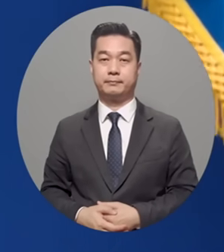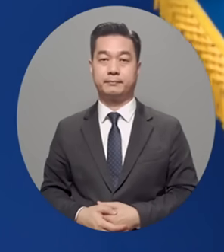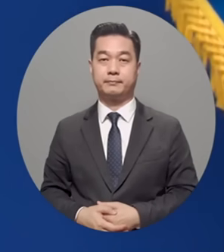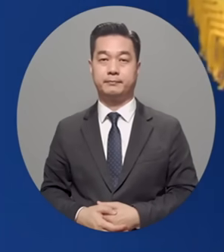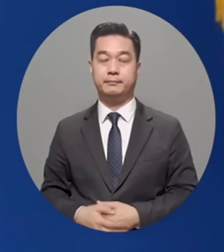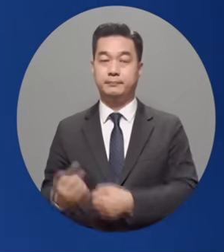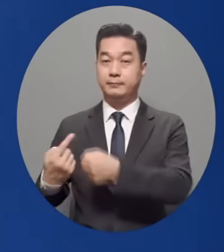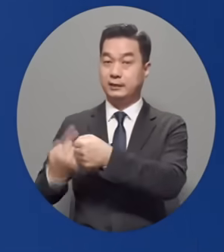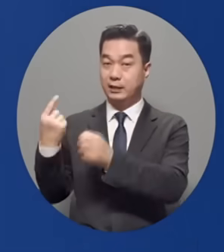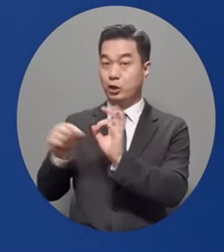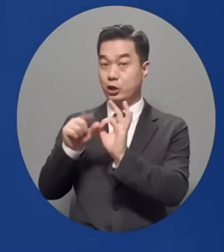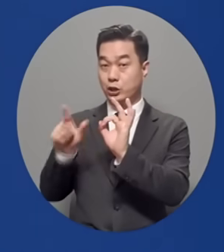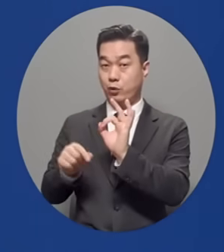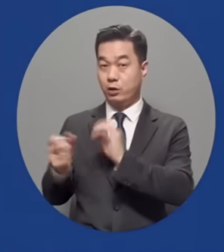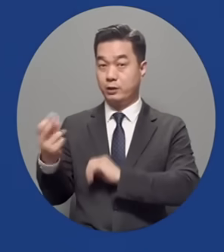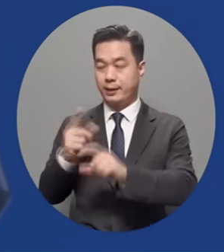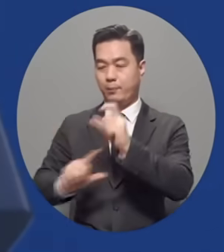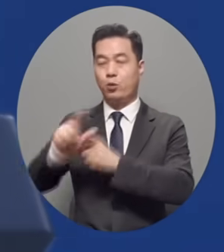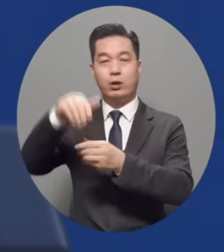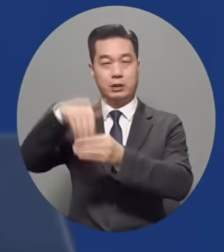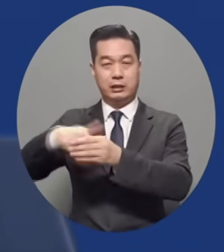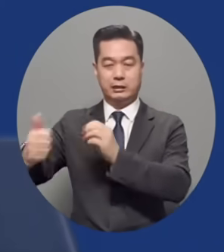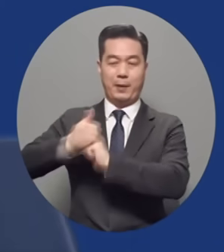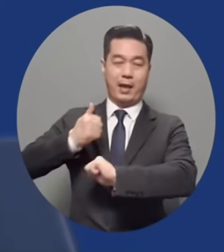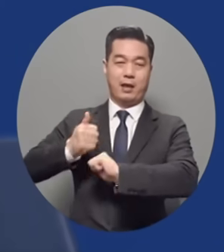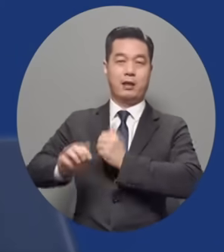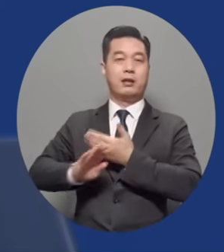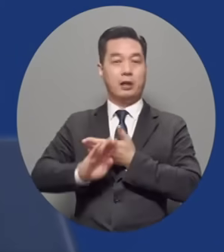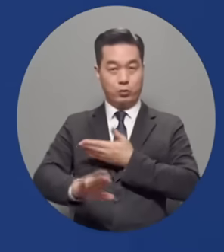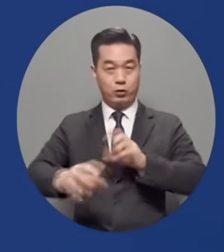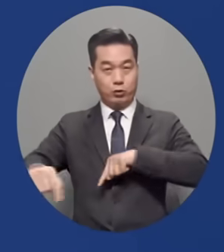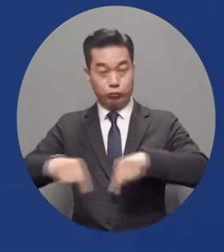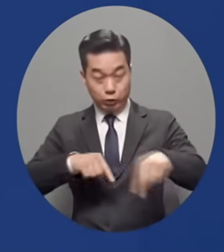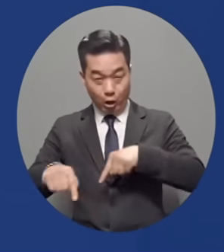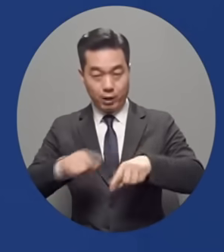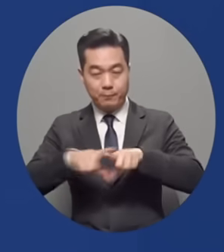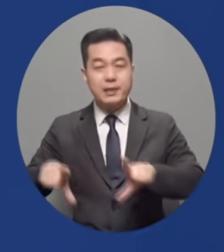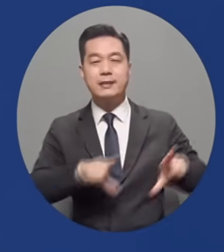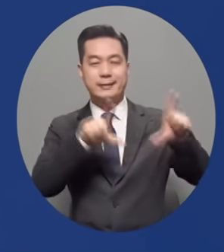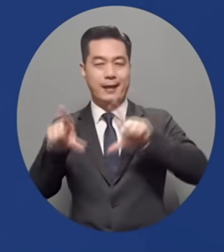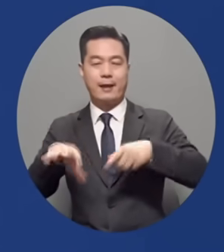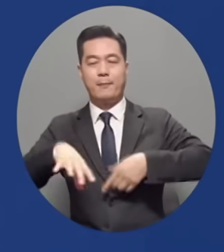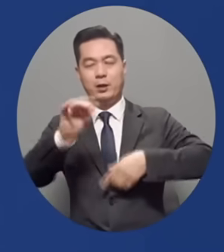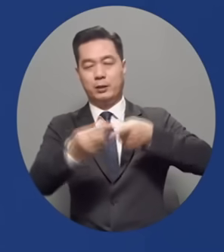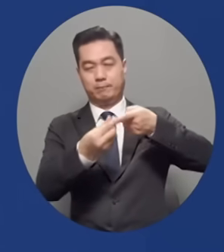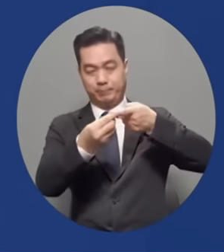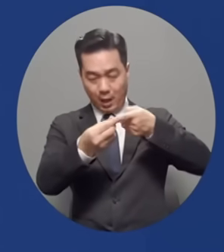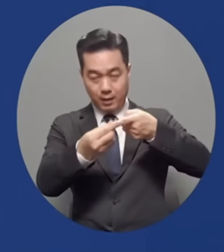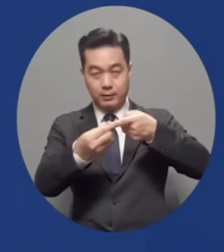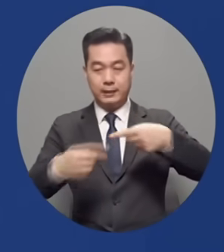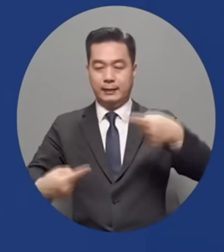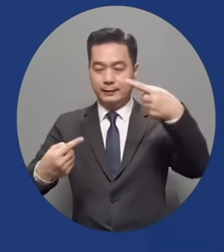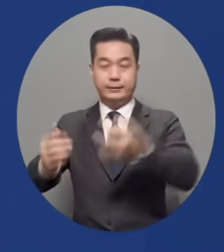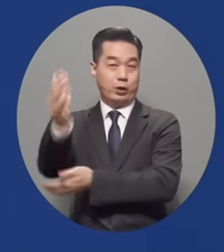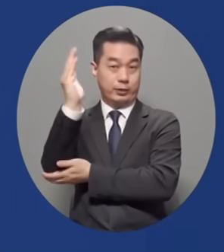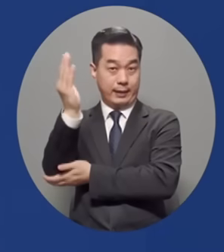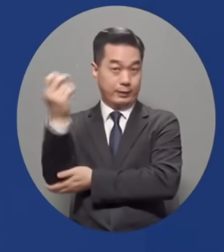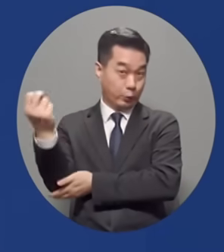지난해 10월 재보궐 참패 이후 국정 기조를 민생 우선으로 전환한 기조가 신년사에도